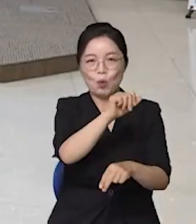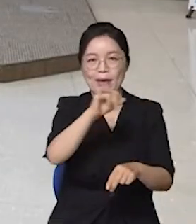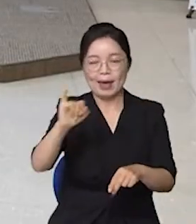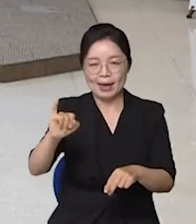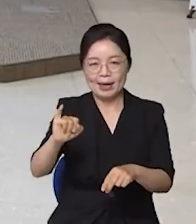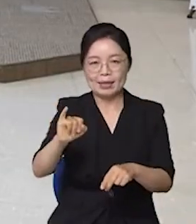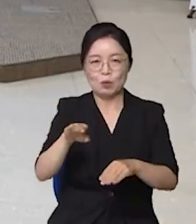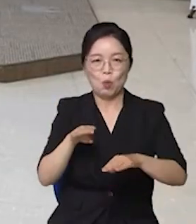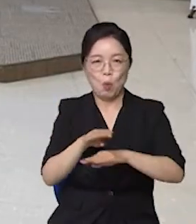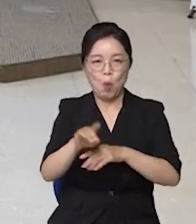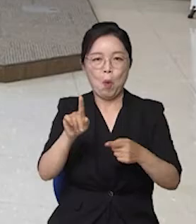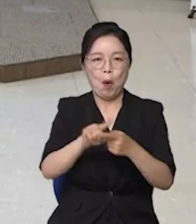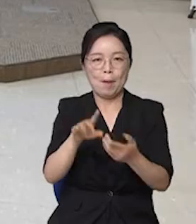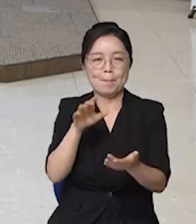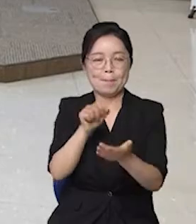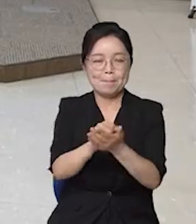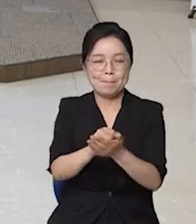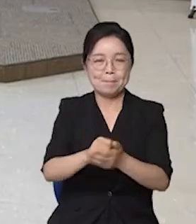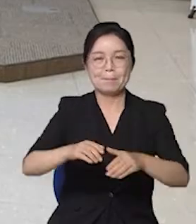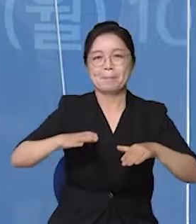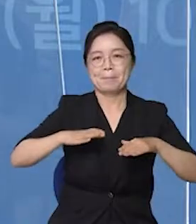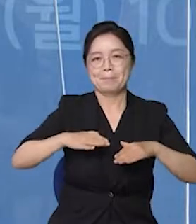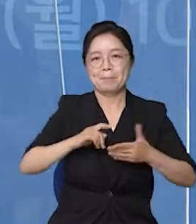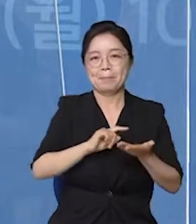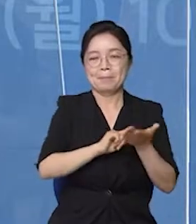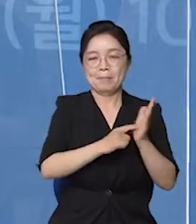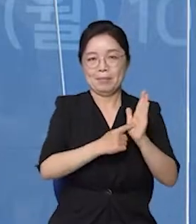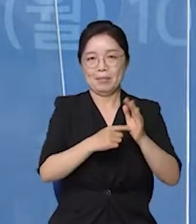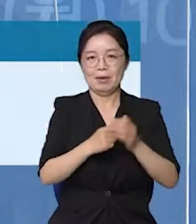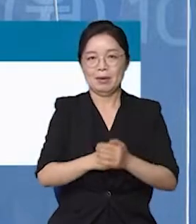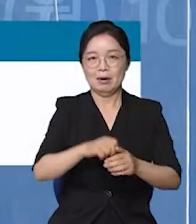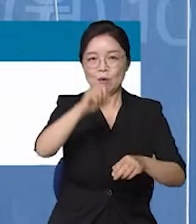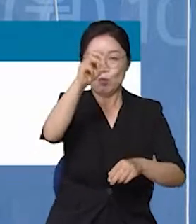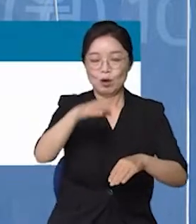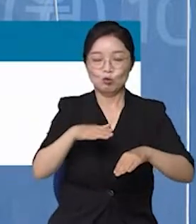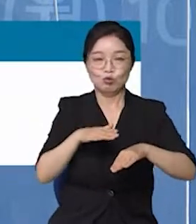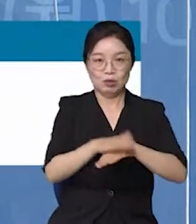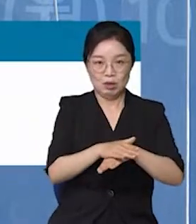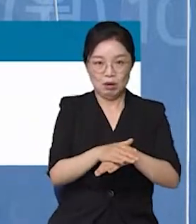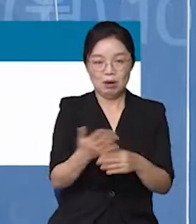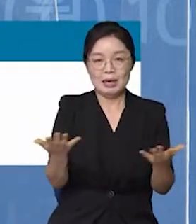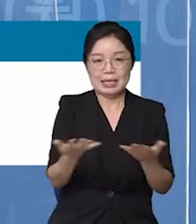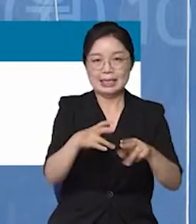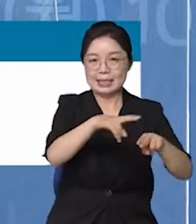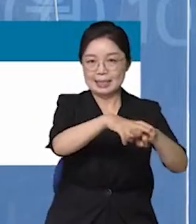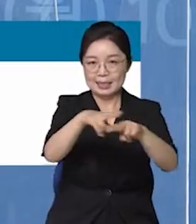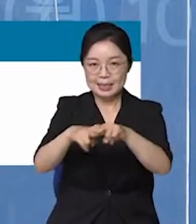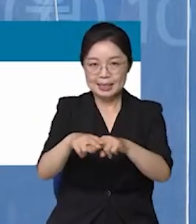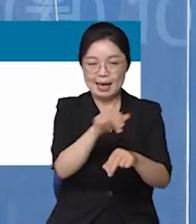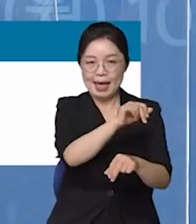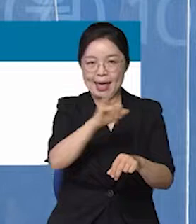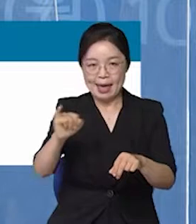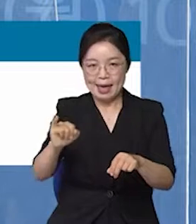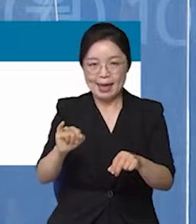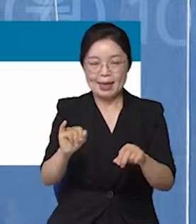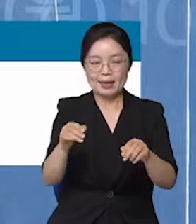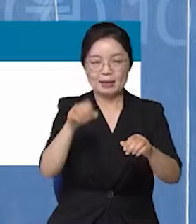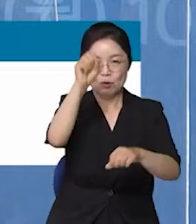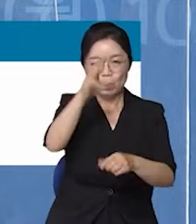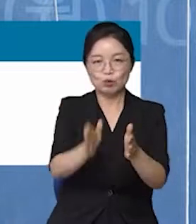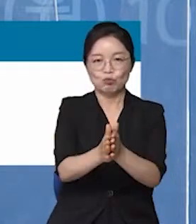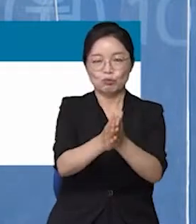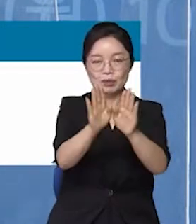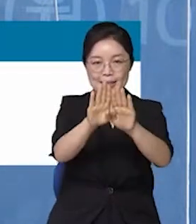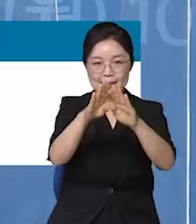선점했다고 자평했습니다. 그간 광주형 일자리 성공, 인공지능 광주시대 개막, 출생아